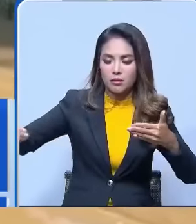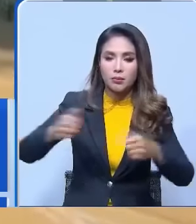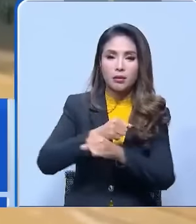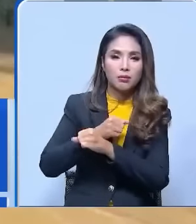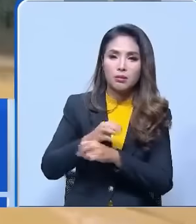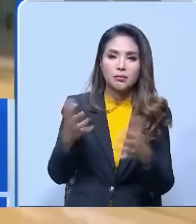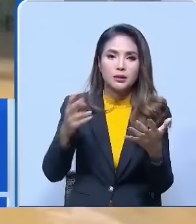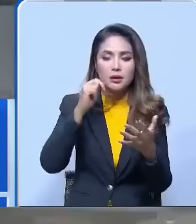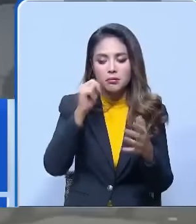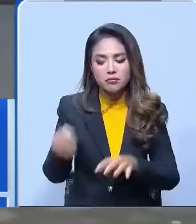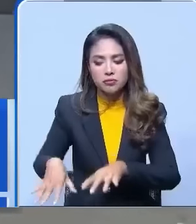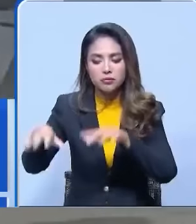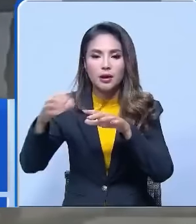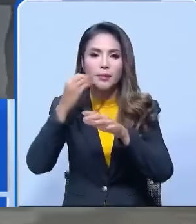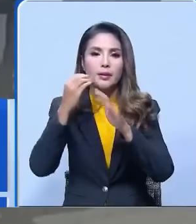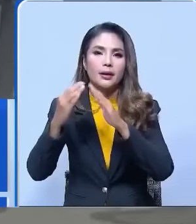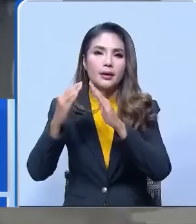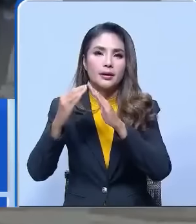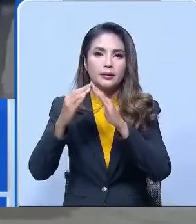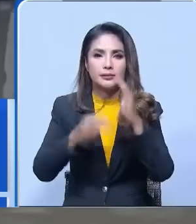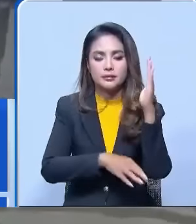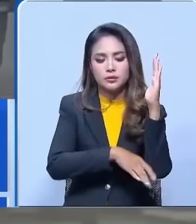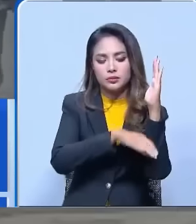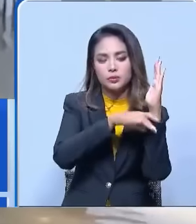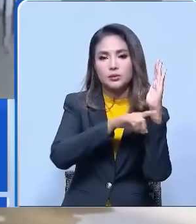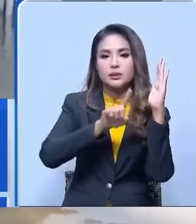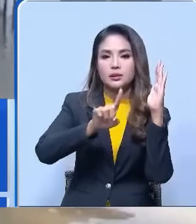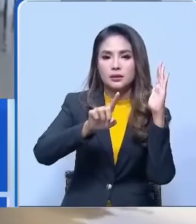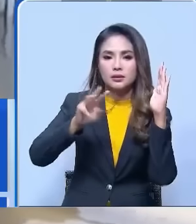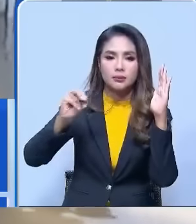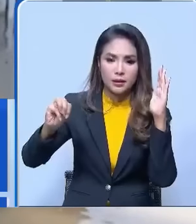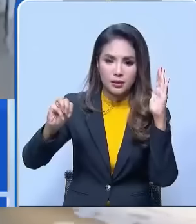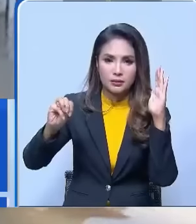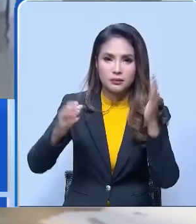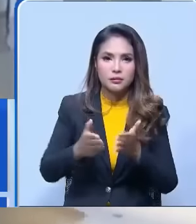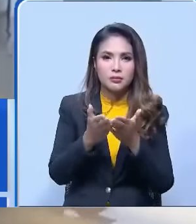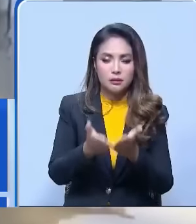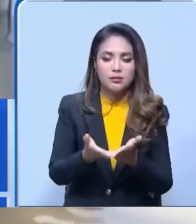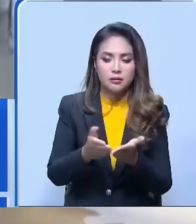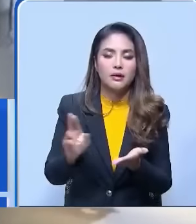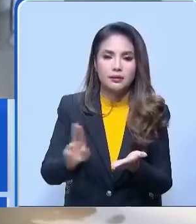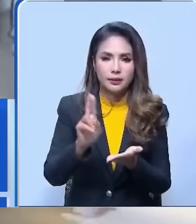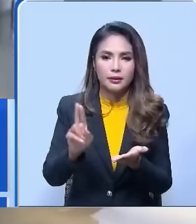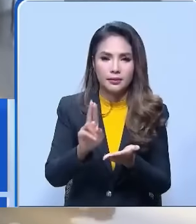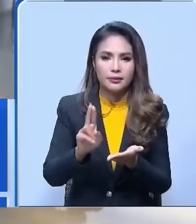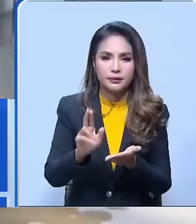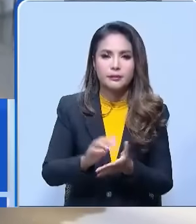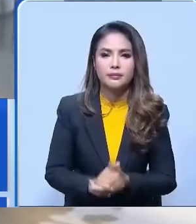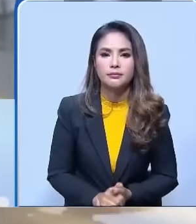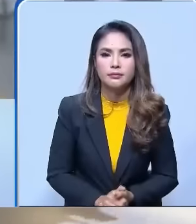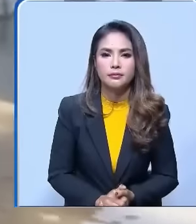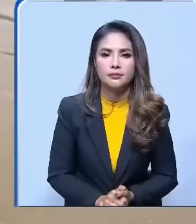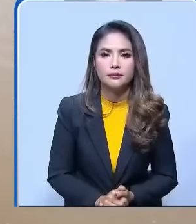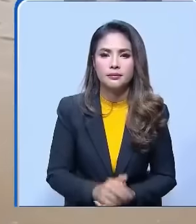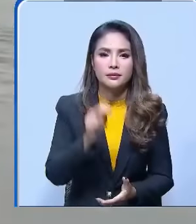างออกไปบางจุดสูงกว่า1เมตรชาวบ้านเขาก็ต้องนำเรือออกมาใช้ในการสัญจรนะคะ ใช่ค่ะไปดูต่อกับสถานการณ์น้ำ